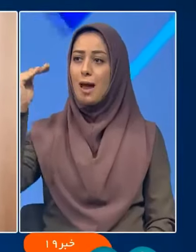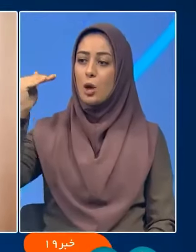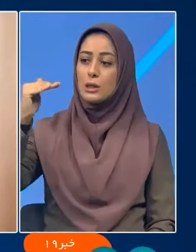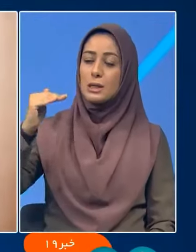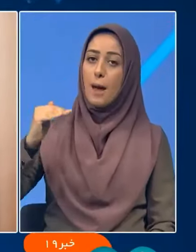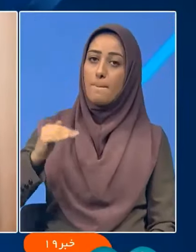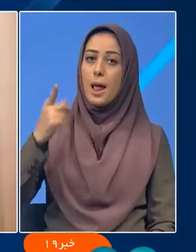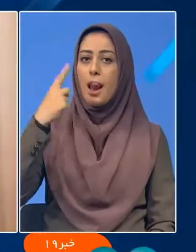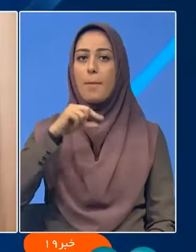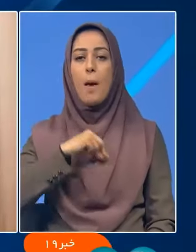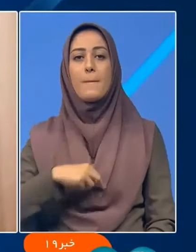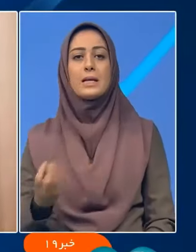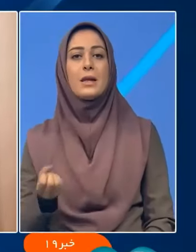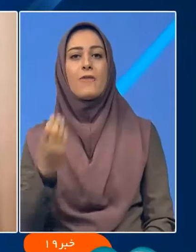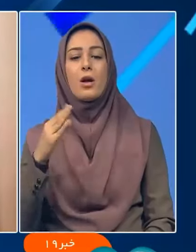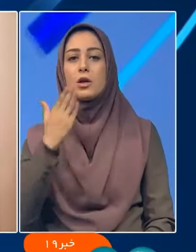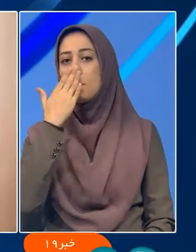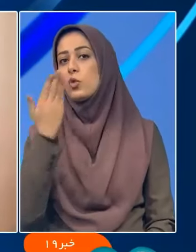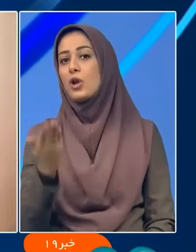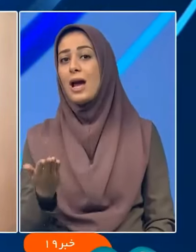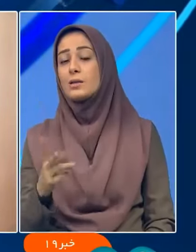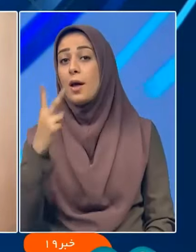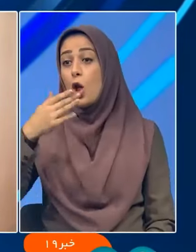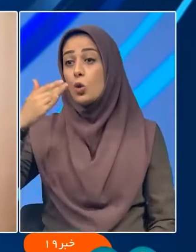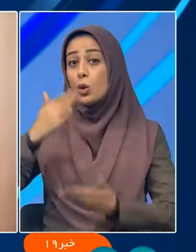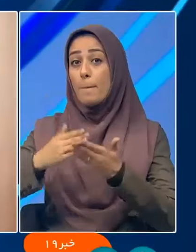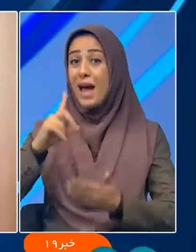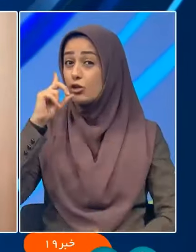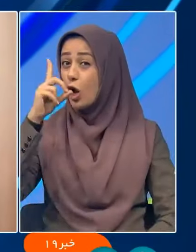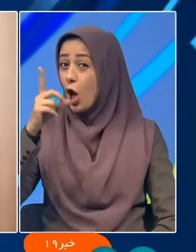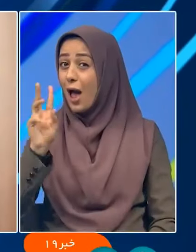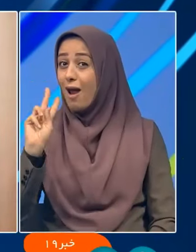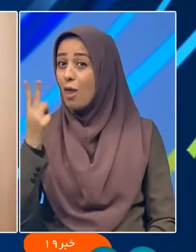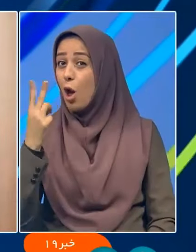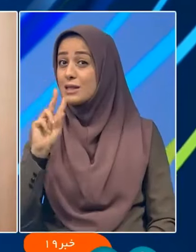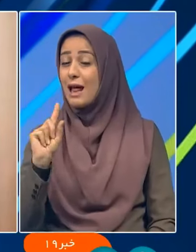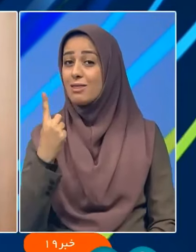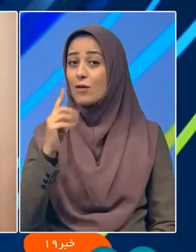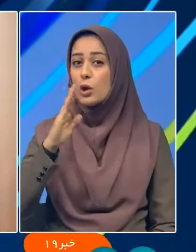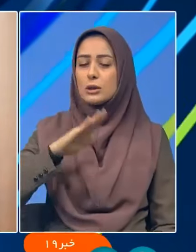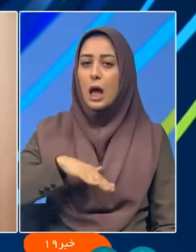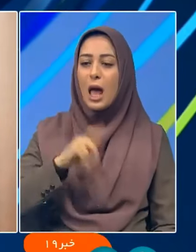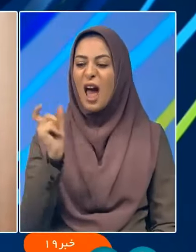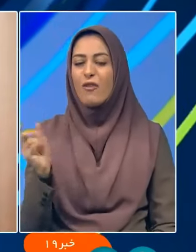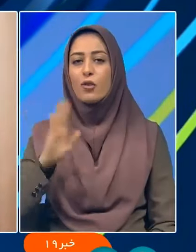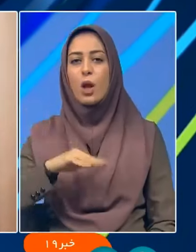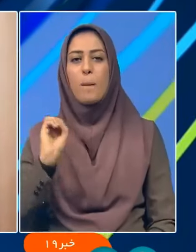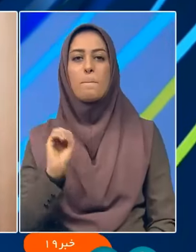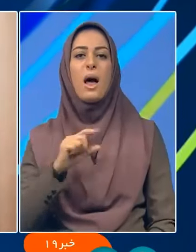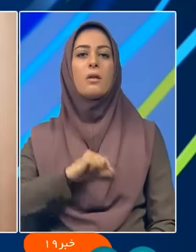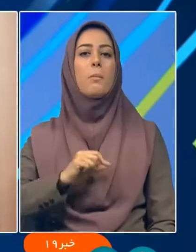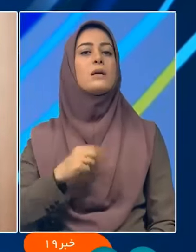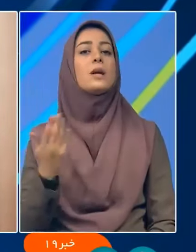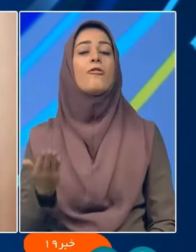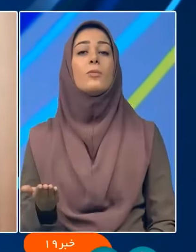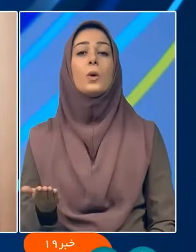برای مصرف گاز. دو پله آخرش که پله های 11 و 12 هست تحت عنوان بدمصرف ها معرفی